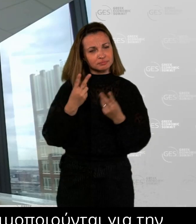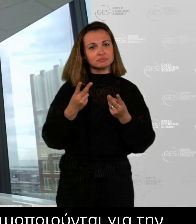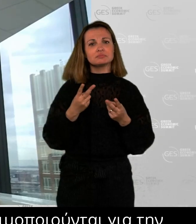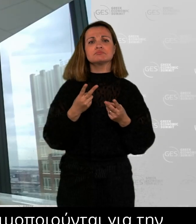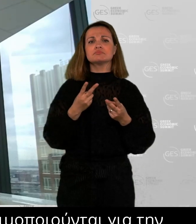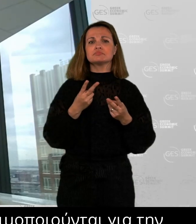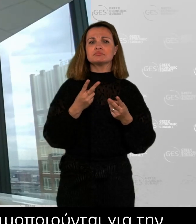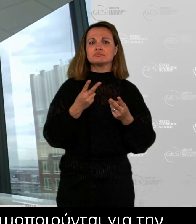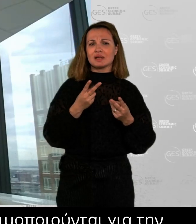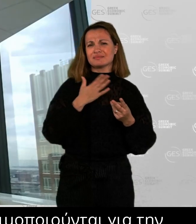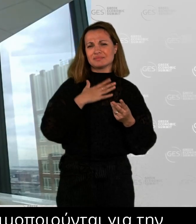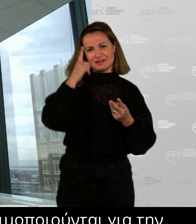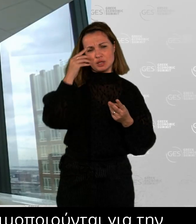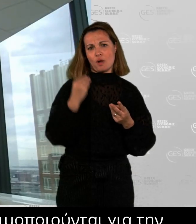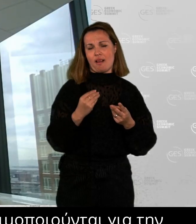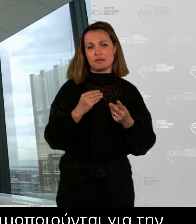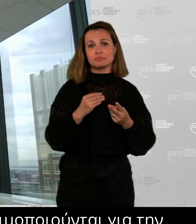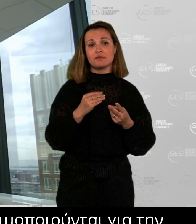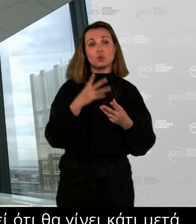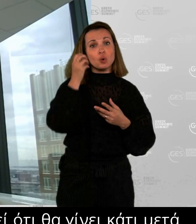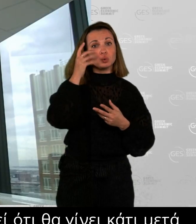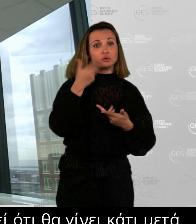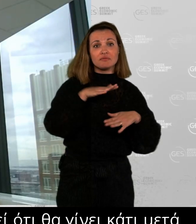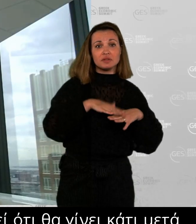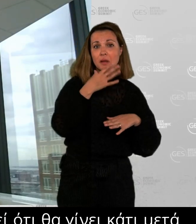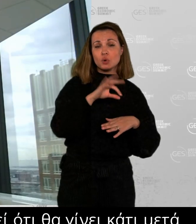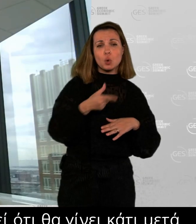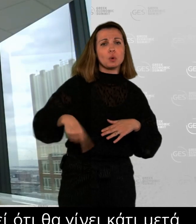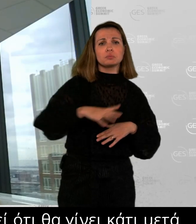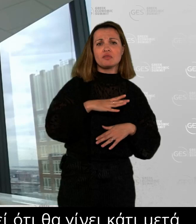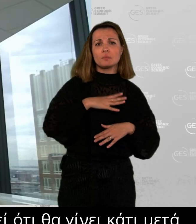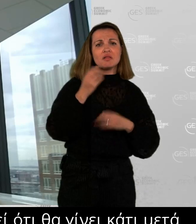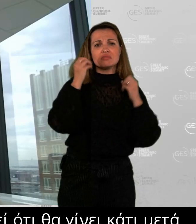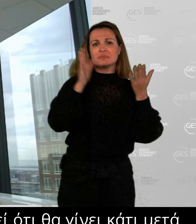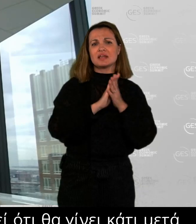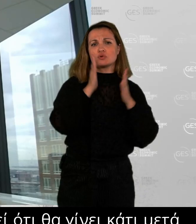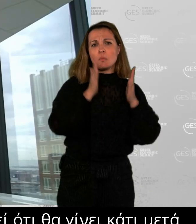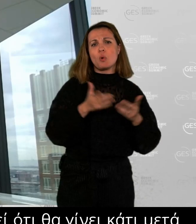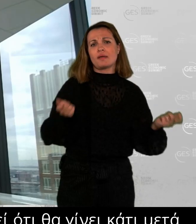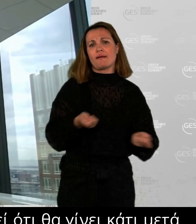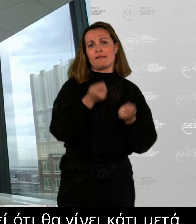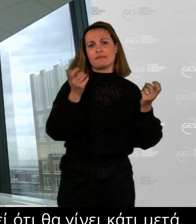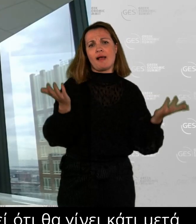από αυτό. Οπότε αυτό είναι το ένα ζητούμενο. Το δεύτερο ζητούμενο είναι ότι υπάρχουν και ιδιωτικές εταιρείες πλέον, οι οποίες και αυτές